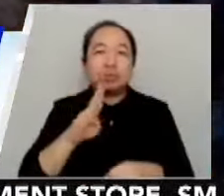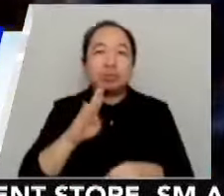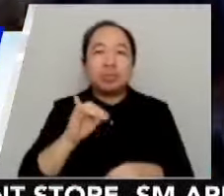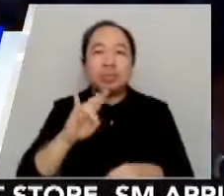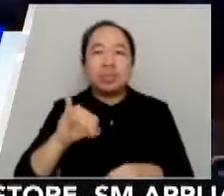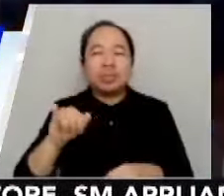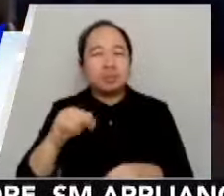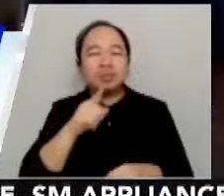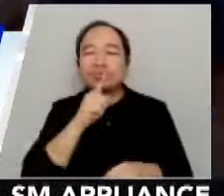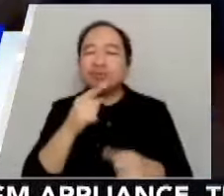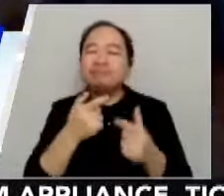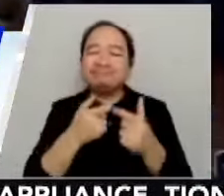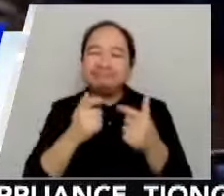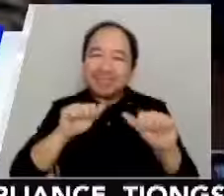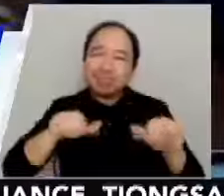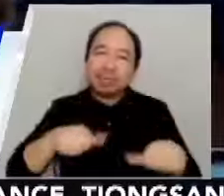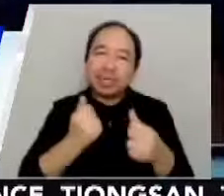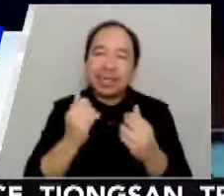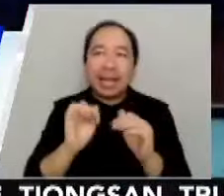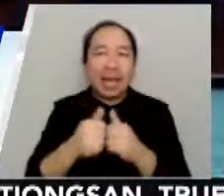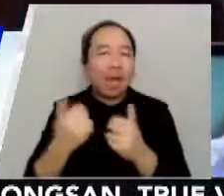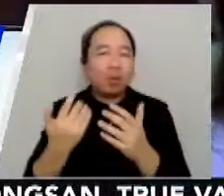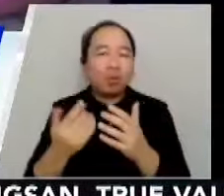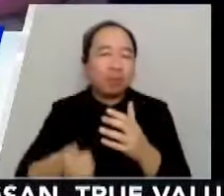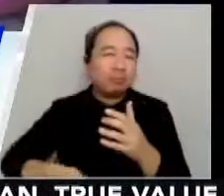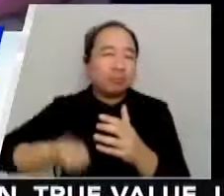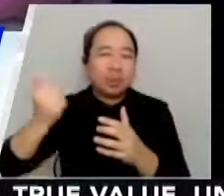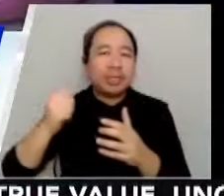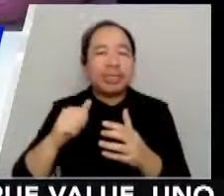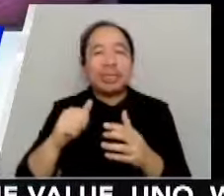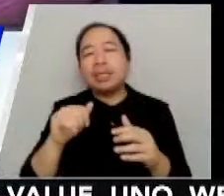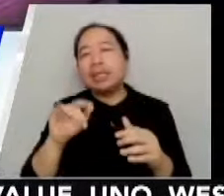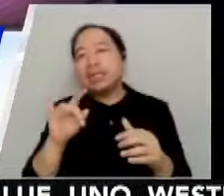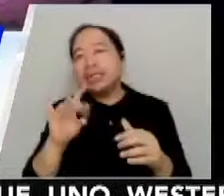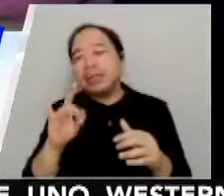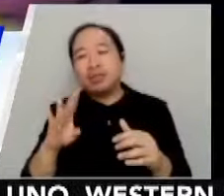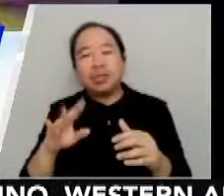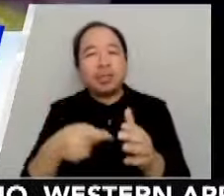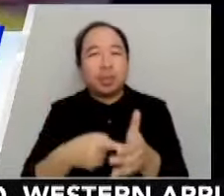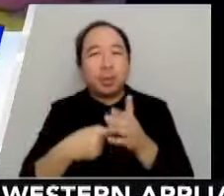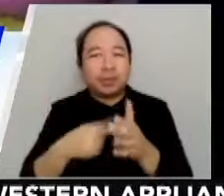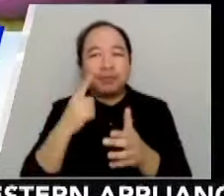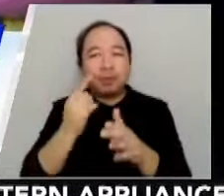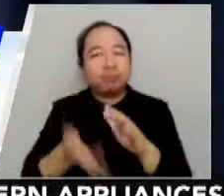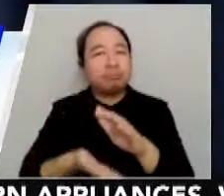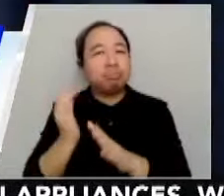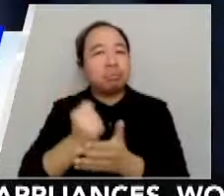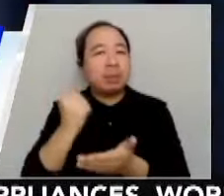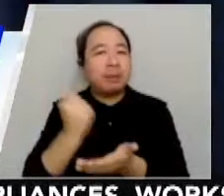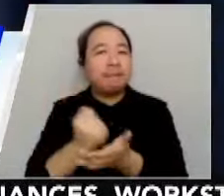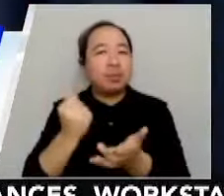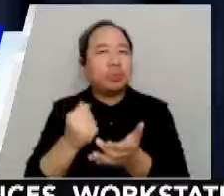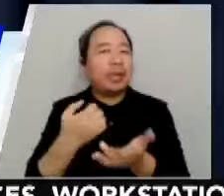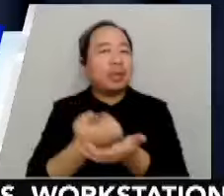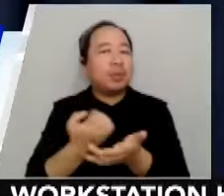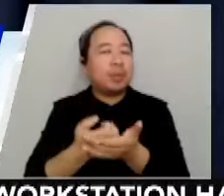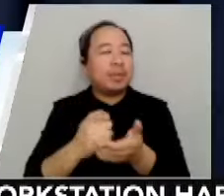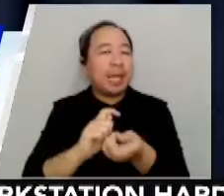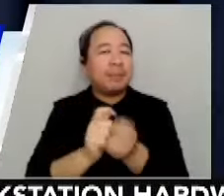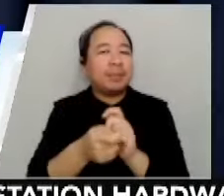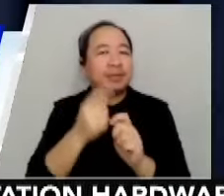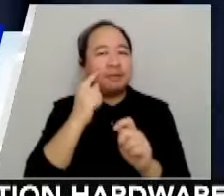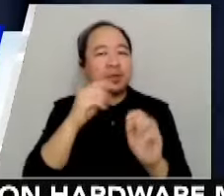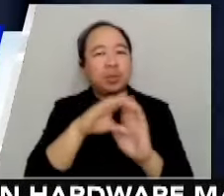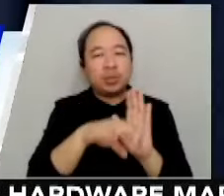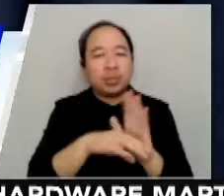sa di bababa sa 18 botong requirement para pumasa sa Senado ang economic amendment sa konstitusyon. There's still a majority that in